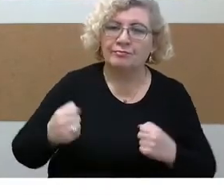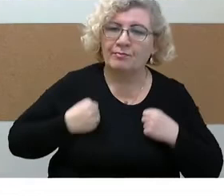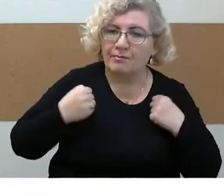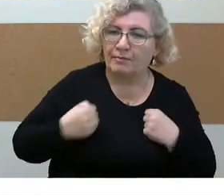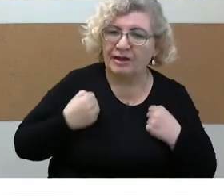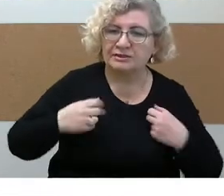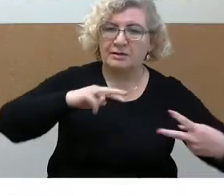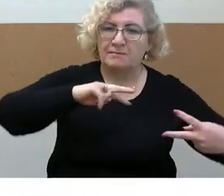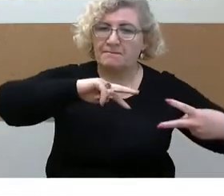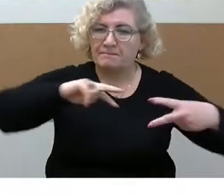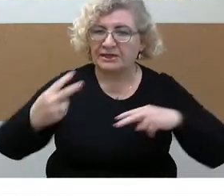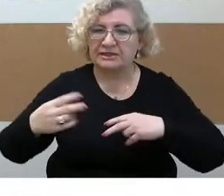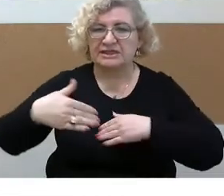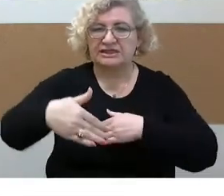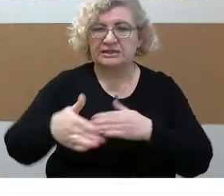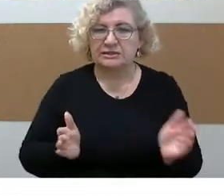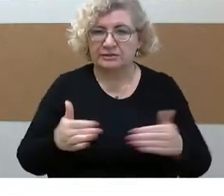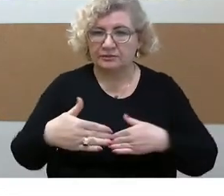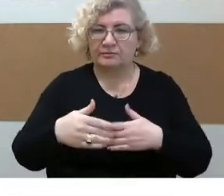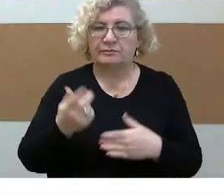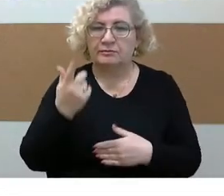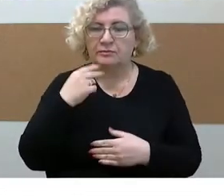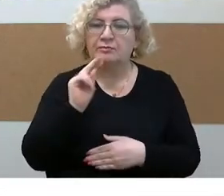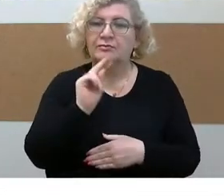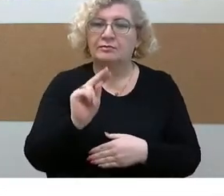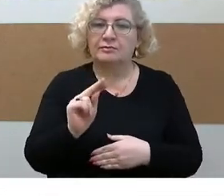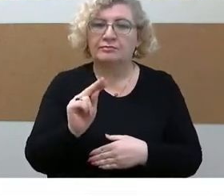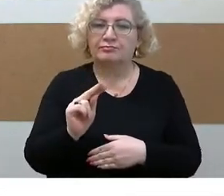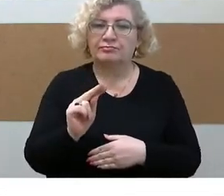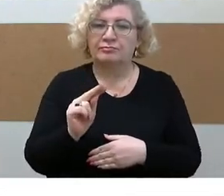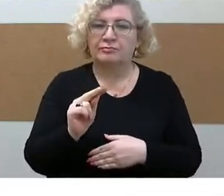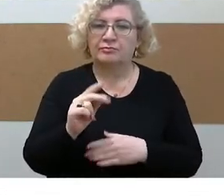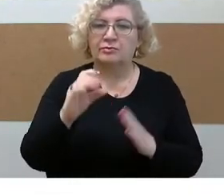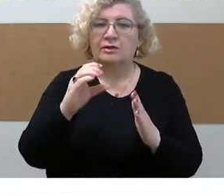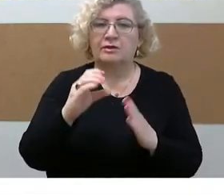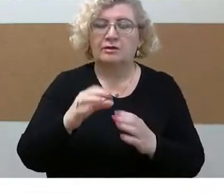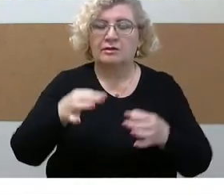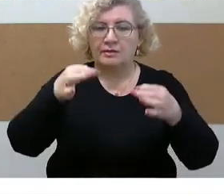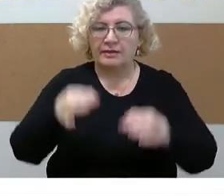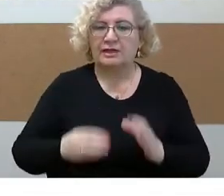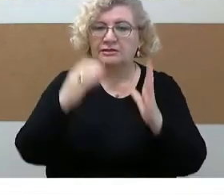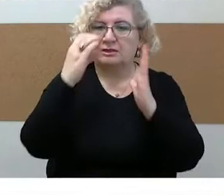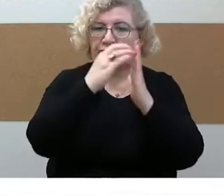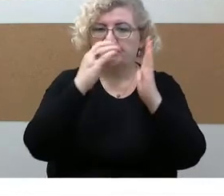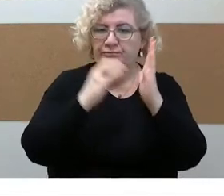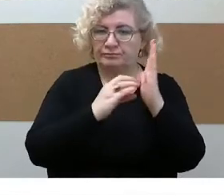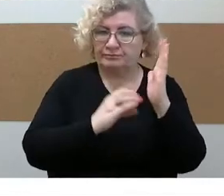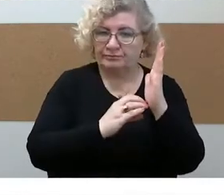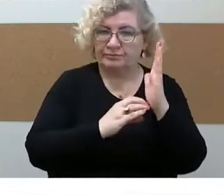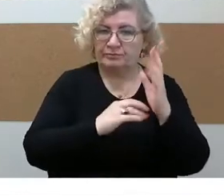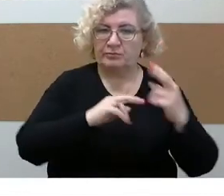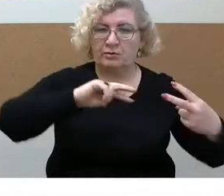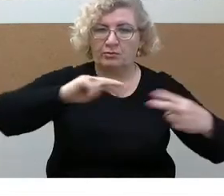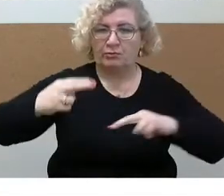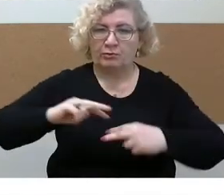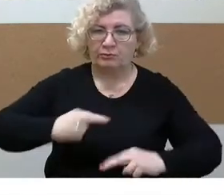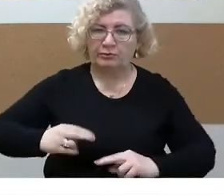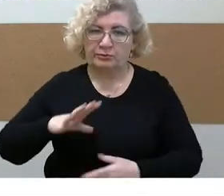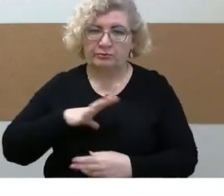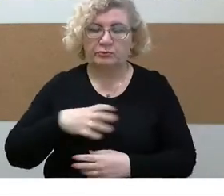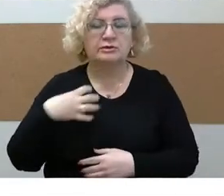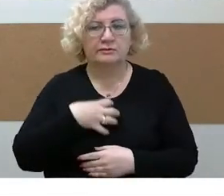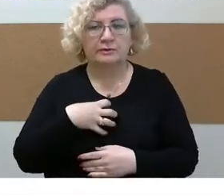struktūras, keičiant sistemas. Ir noriu paminėti keletą teisės aktų, kurių pokyčiai buvo